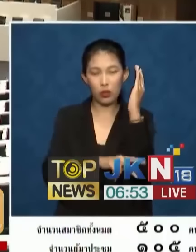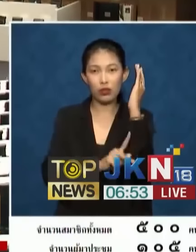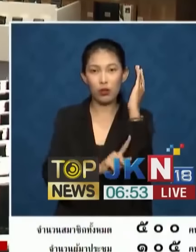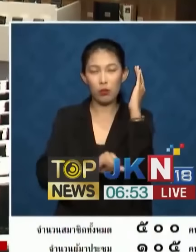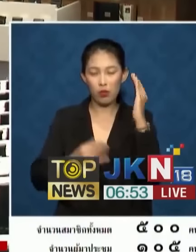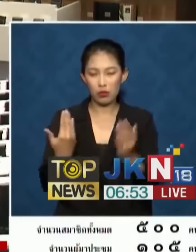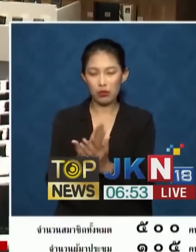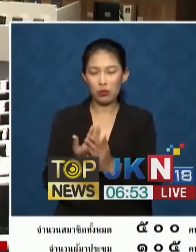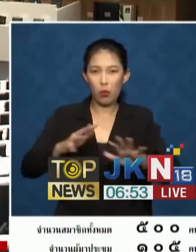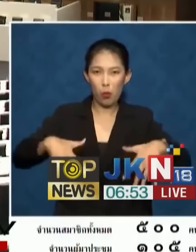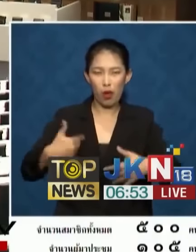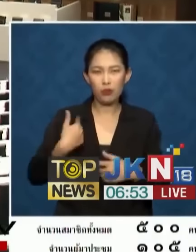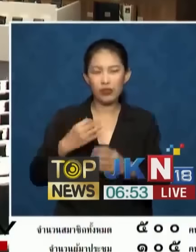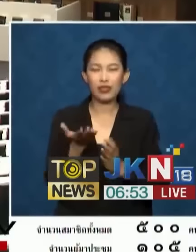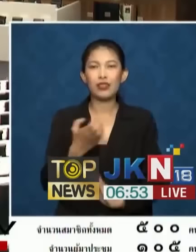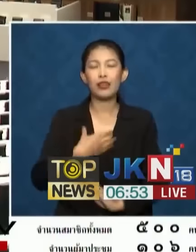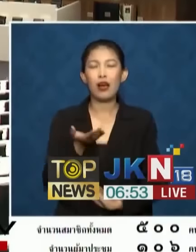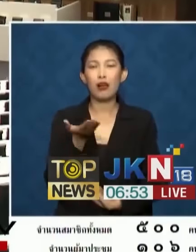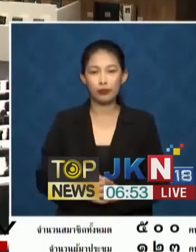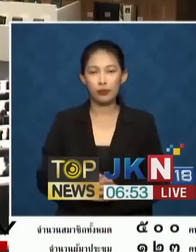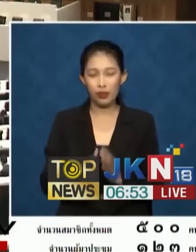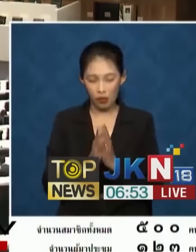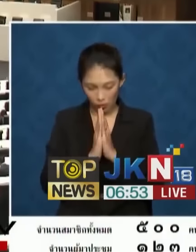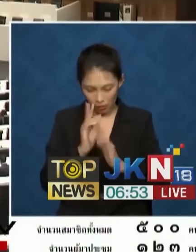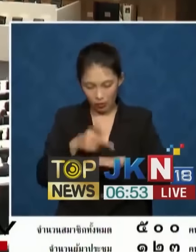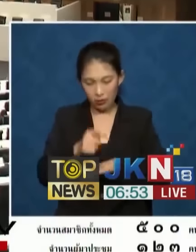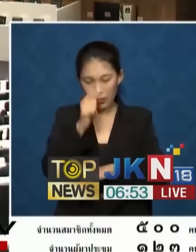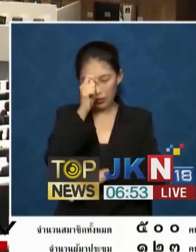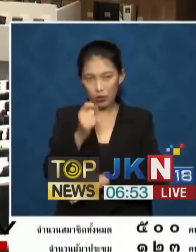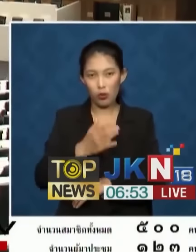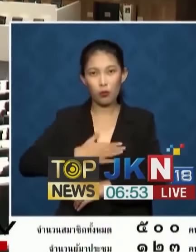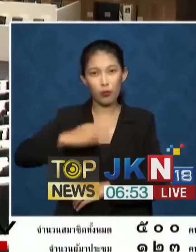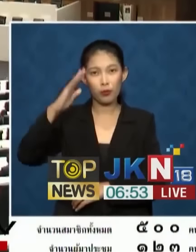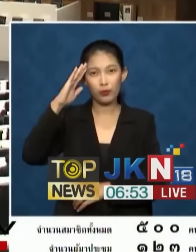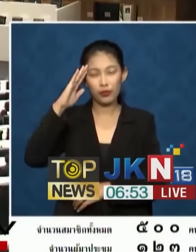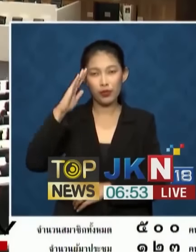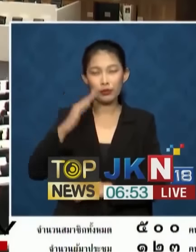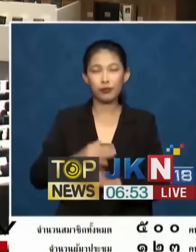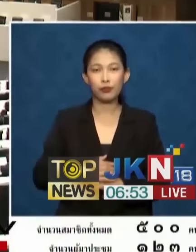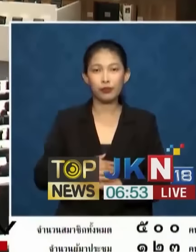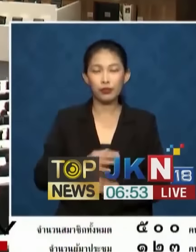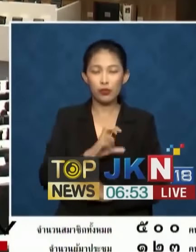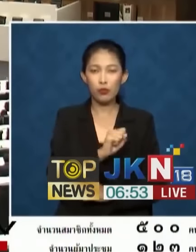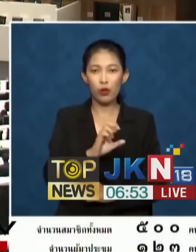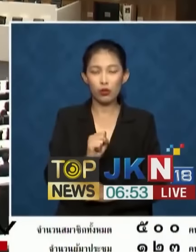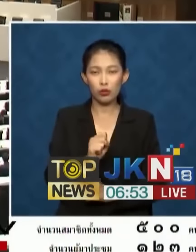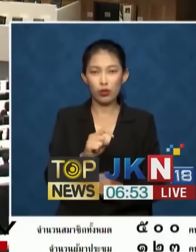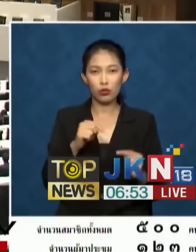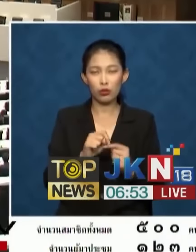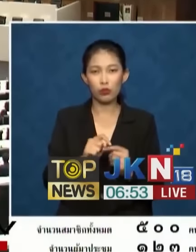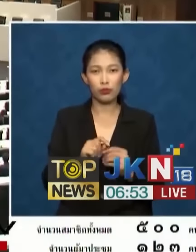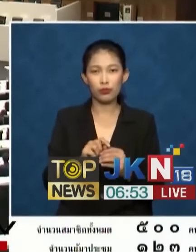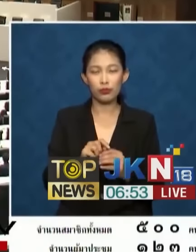เพื่อประโยชน์ด้านเศรษฐกิจของประเทศนี่คือชื่อรายงานนะครับมีการอภิปรายกันอย่างกว้างขวางเมื่อว